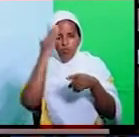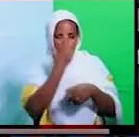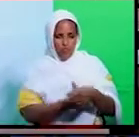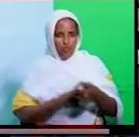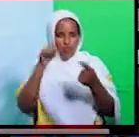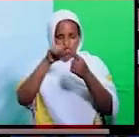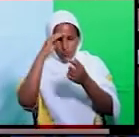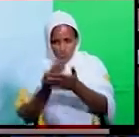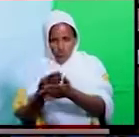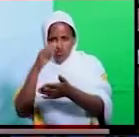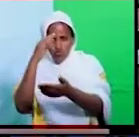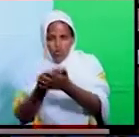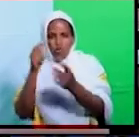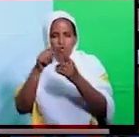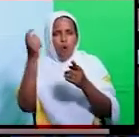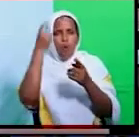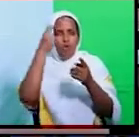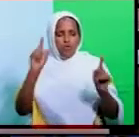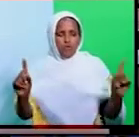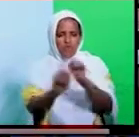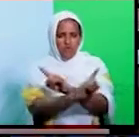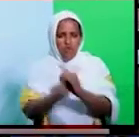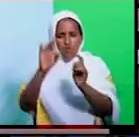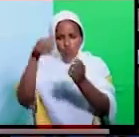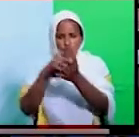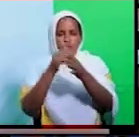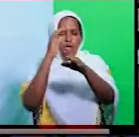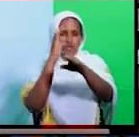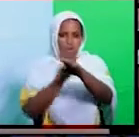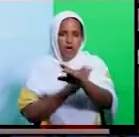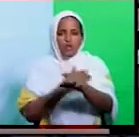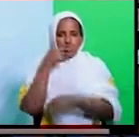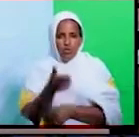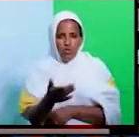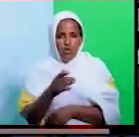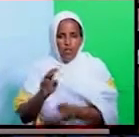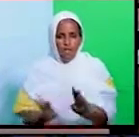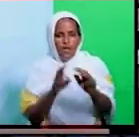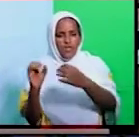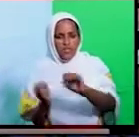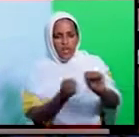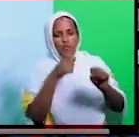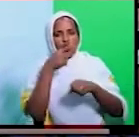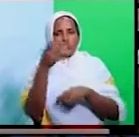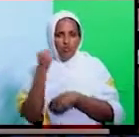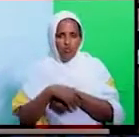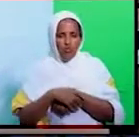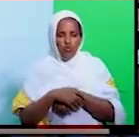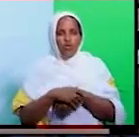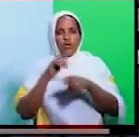እግዚአብሔር እሱ በወደደው መንገድ ያስተምረዋል። እግዚአብሔርን የማይፈራ ሰው ግን ግልጽ በሆነው ነገር ሁሉ ሊሰናከል ይችላል። ስለዚህ እግዚአብሔርን